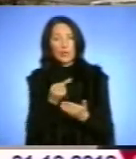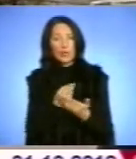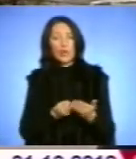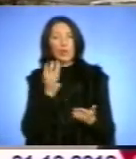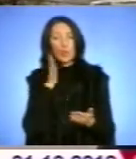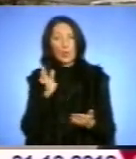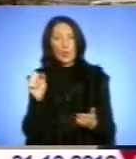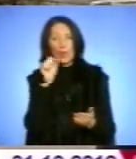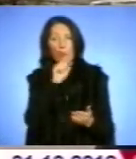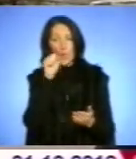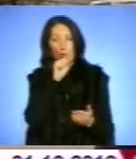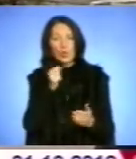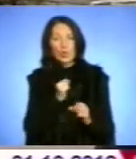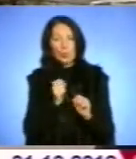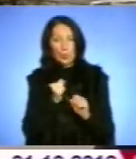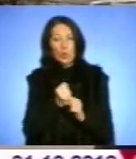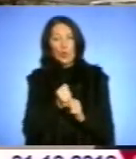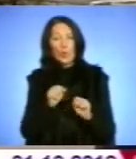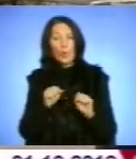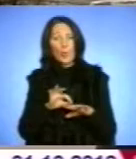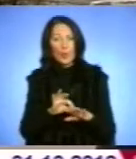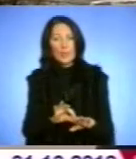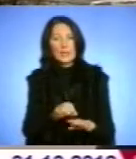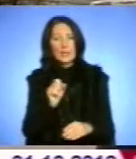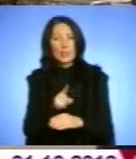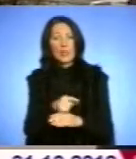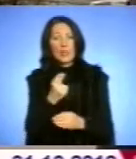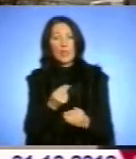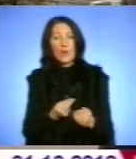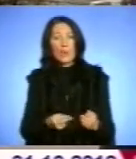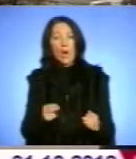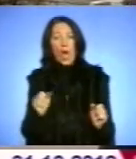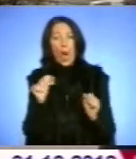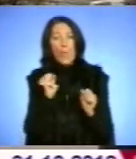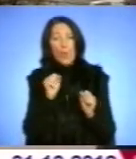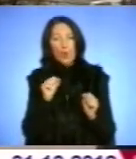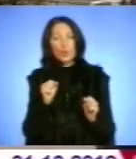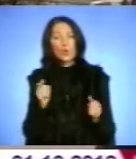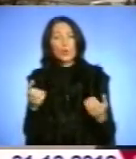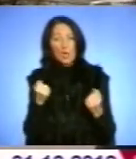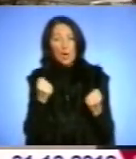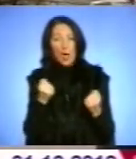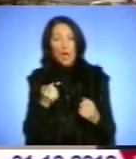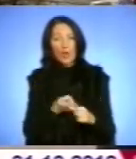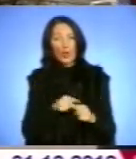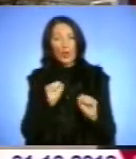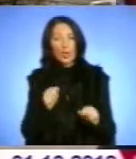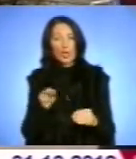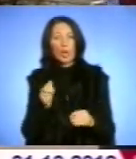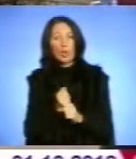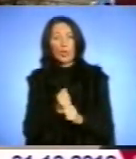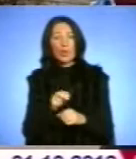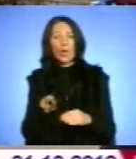буде мороз, ми його зможемо провести, тому що замовлена фарба морозостійка, якою можна виконувати роботи навіть